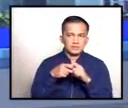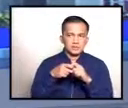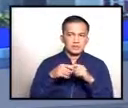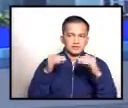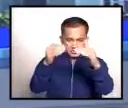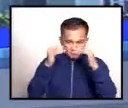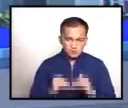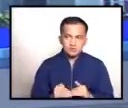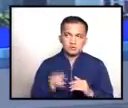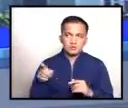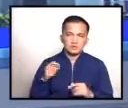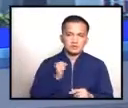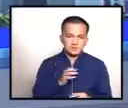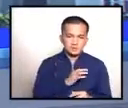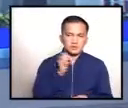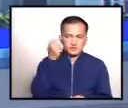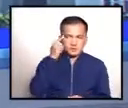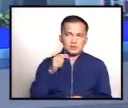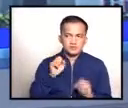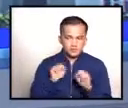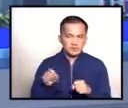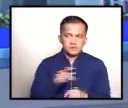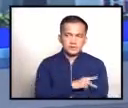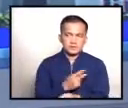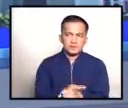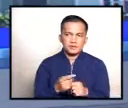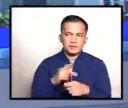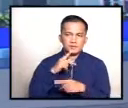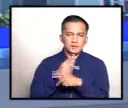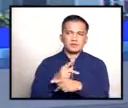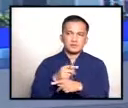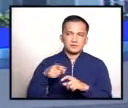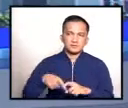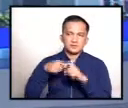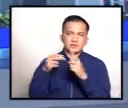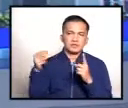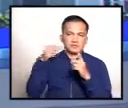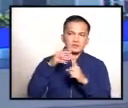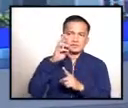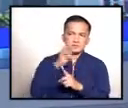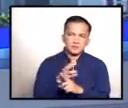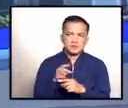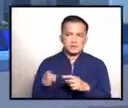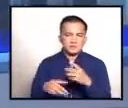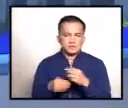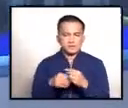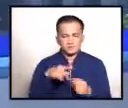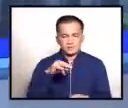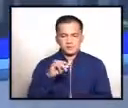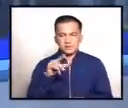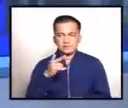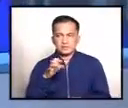pagsuspindi at pagdemote sa mga kawunin ng gobyerno. Meron po siyang power of preventive suspension hanggang 6 months. Ito naman po yung kanyang